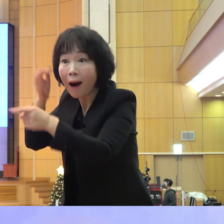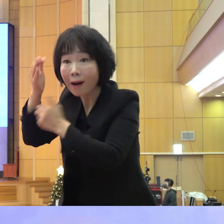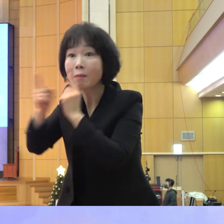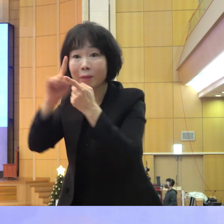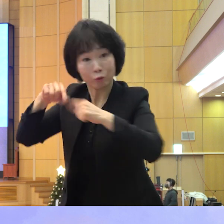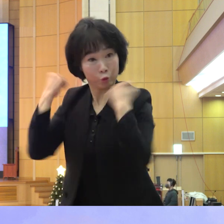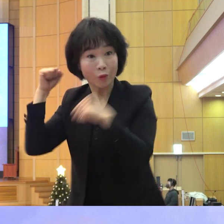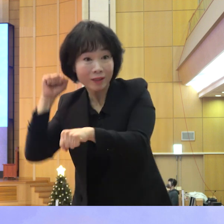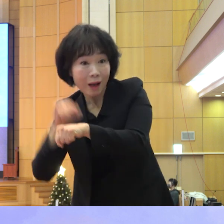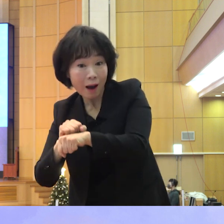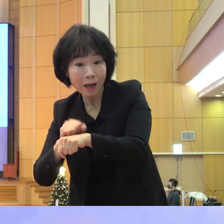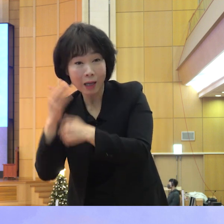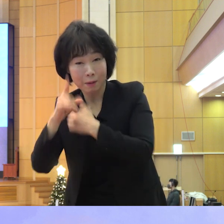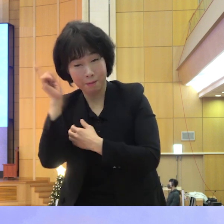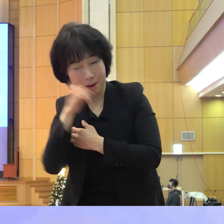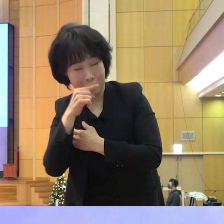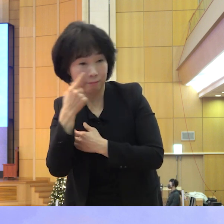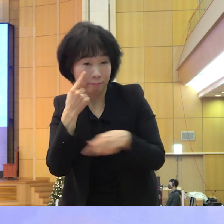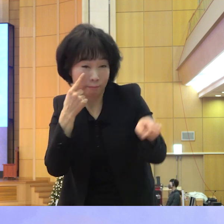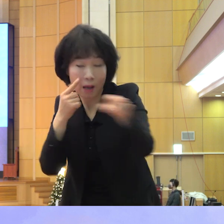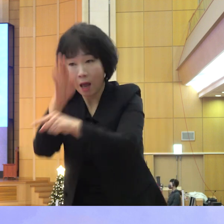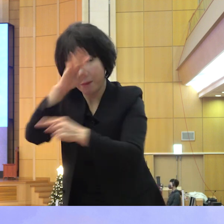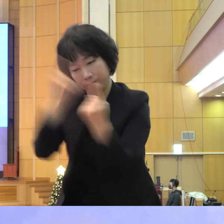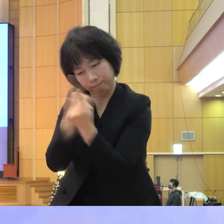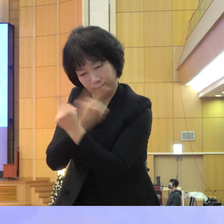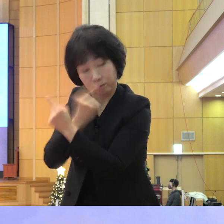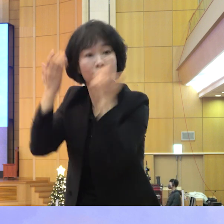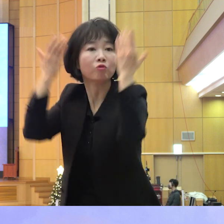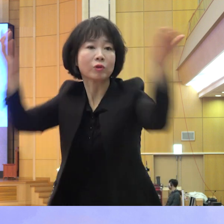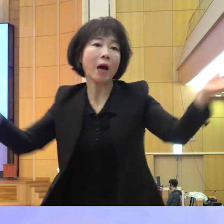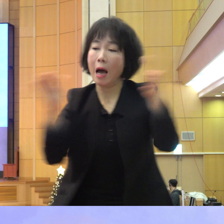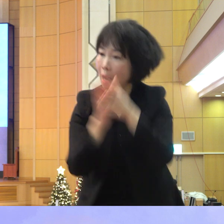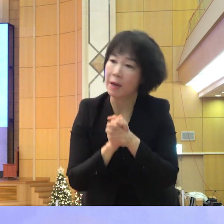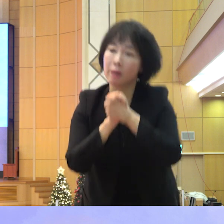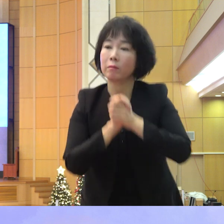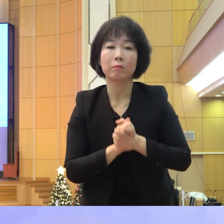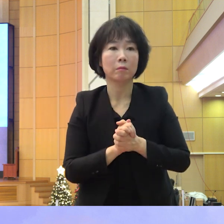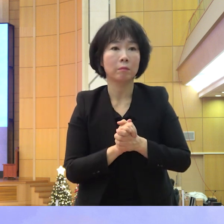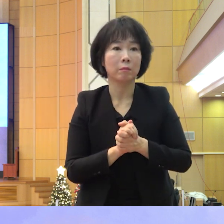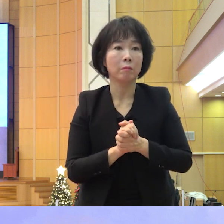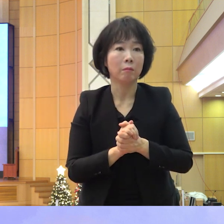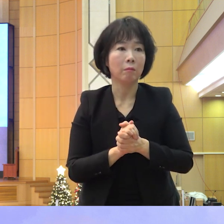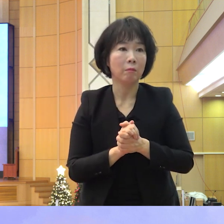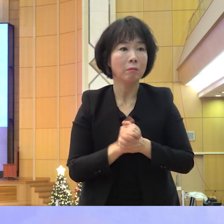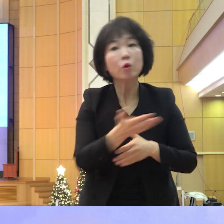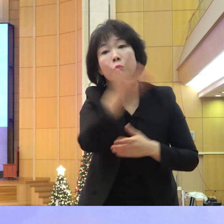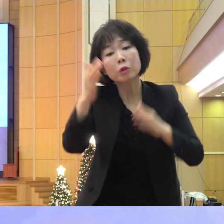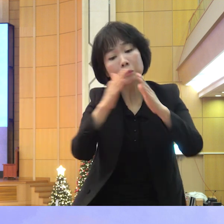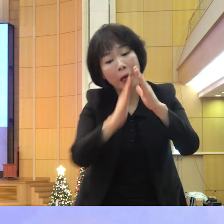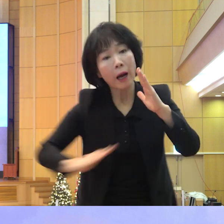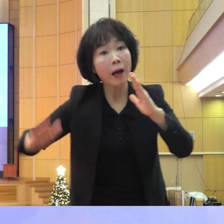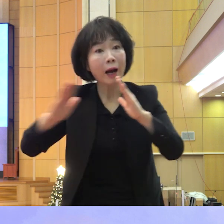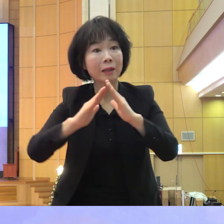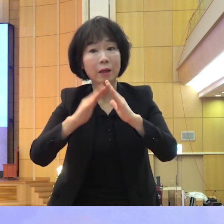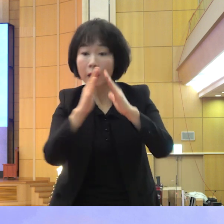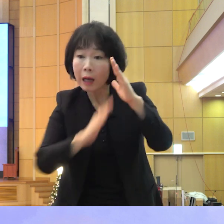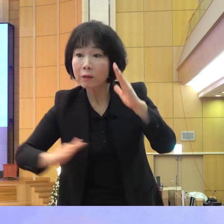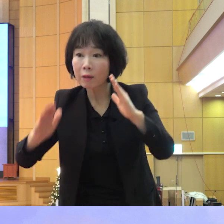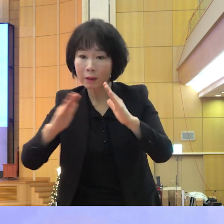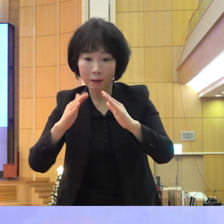분초마다 하나님은 치료하고 계시는 거예요. 치료하고 계시는 거예요. 여러분 가정이 깨끗한 것은, 집이 깨끗한 것은